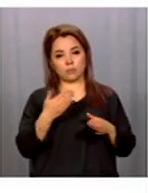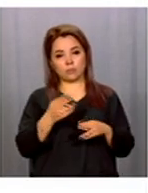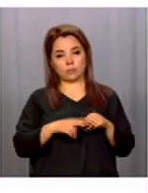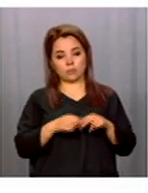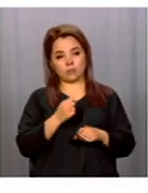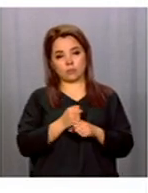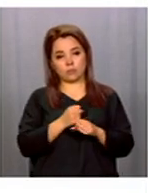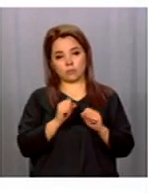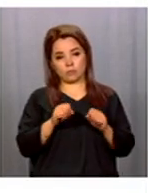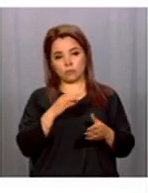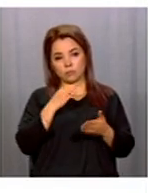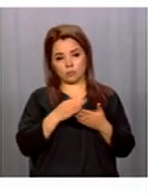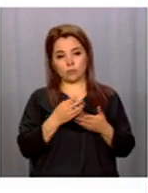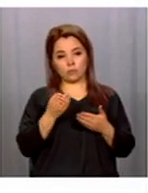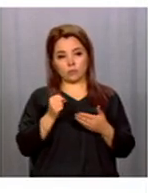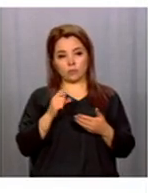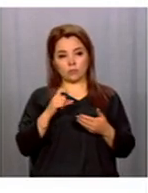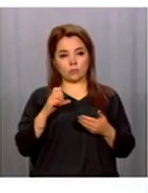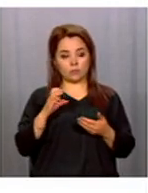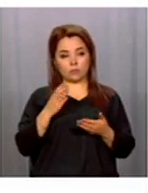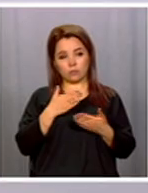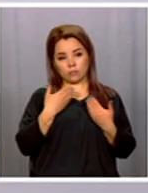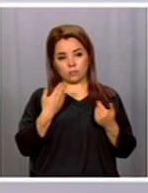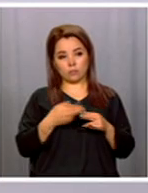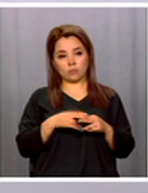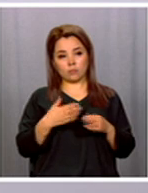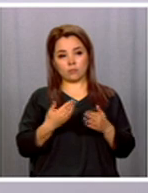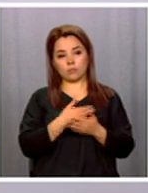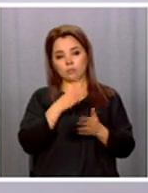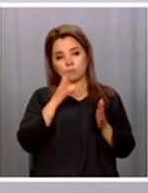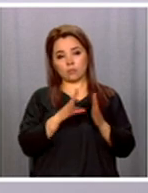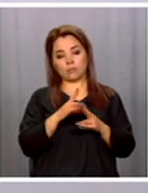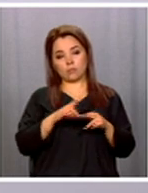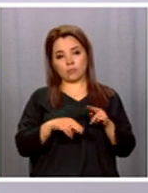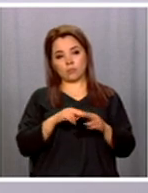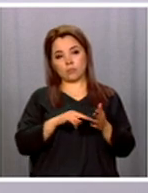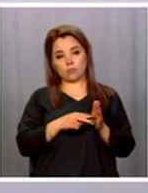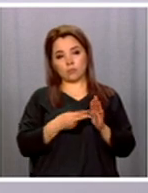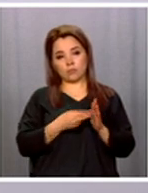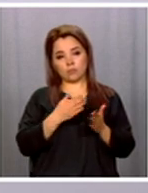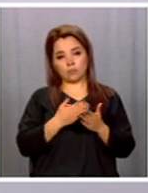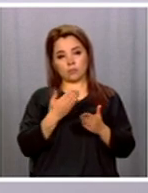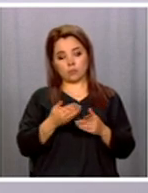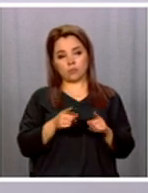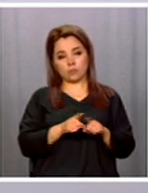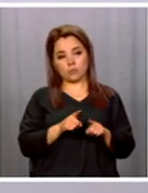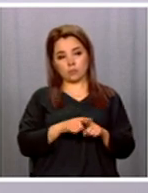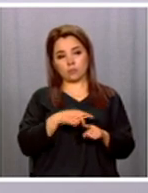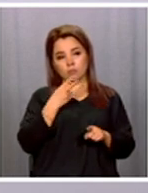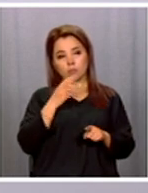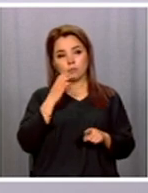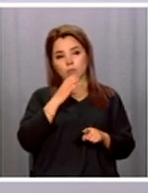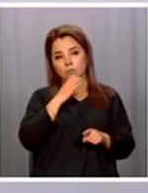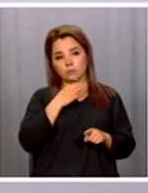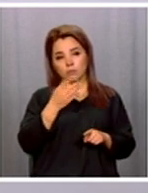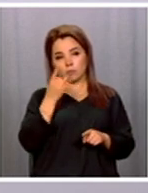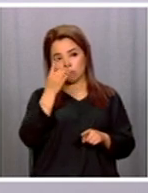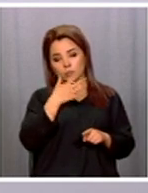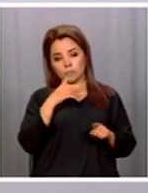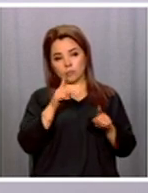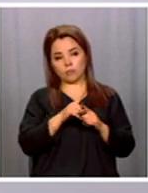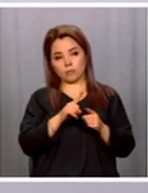болады. Ал енді АЭС жоқ, жаңа энергия блоктарын салу жоспарланып отырған елдер бар. Ол өздеріңіз көріп отырғандай, солтүстік Африканың